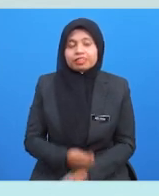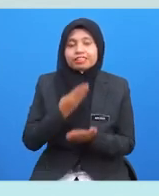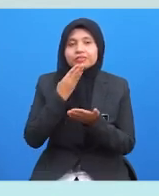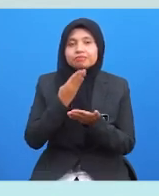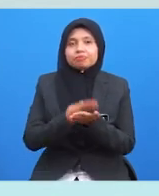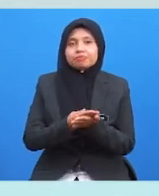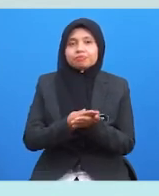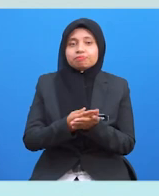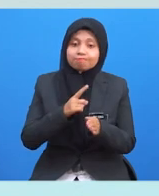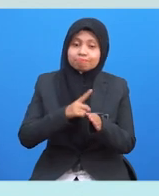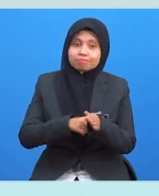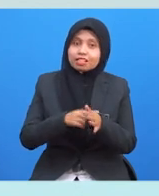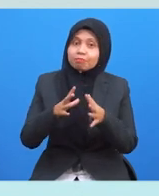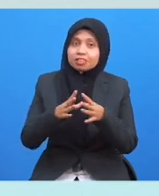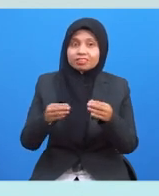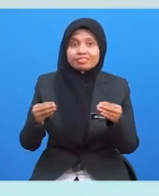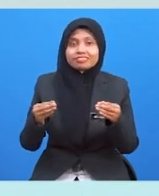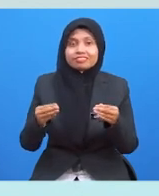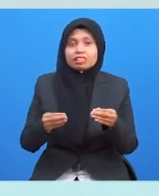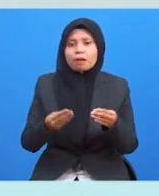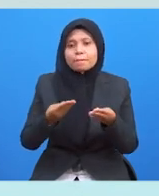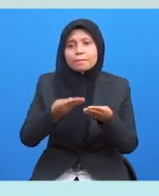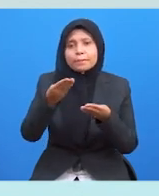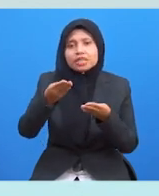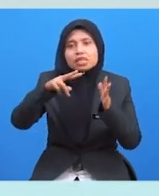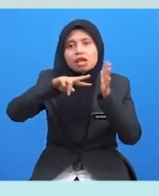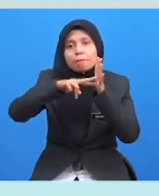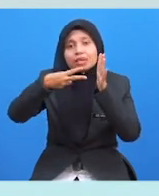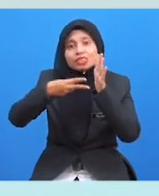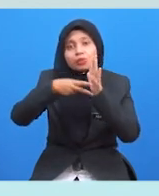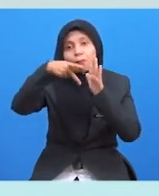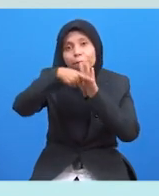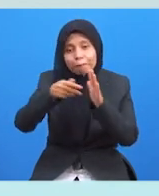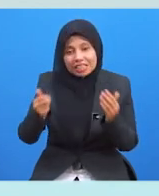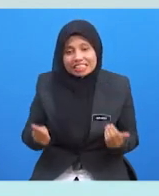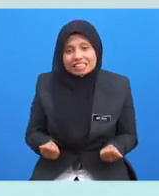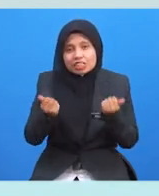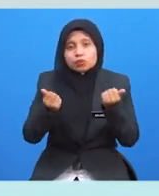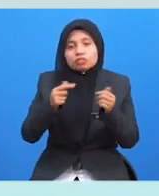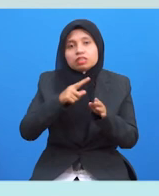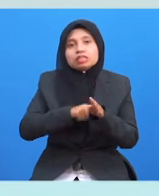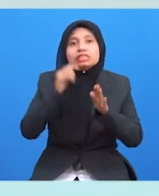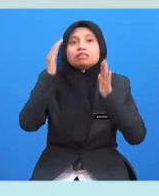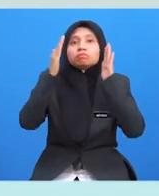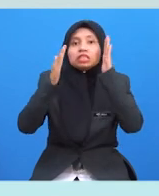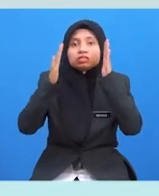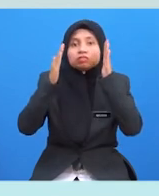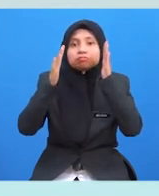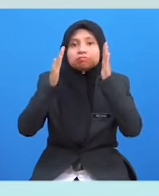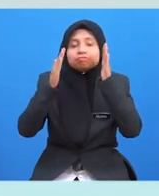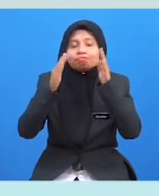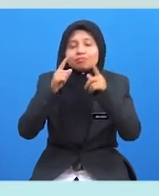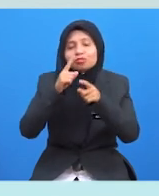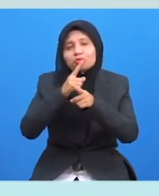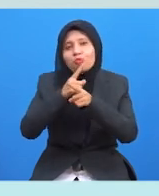Baiklah, masa telah tamat. Berikan maksud pengangkutan di Malaysia. Tepat